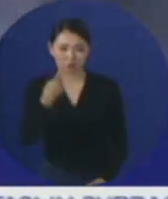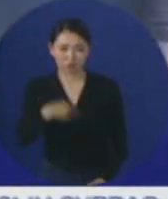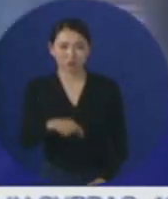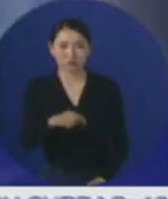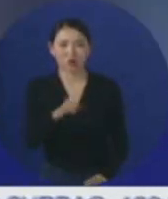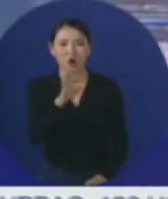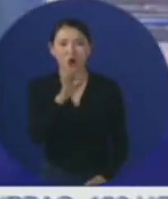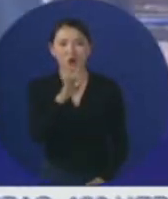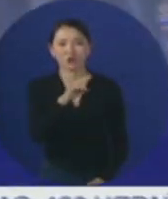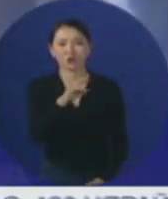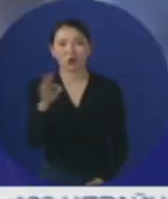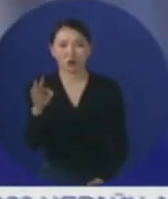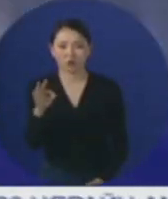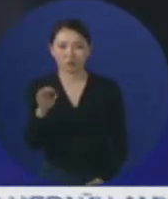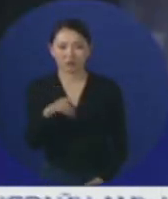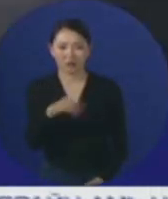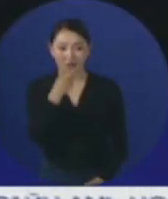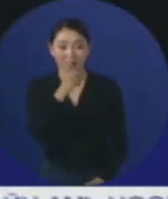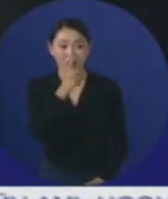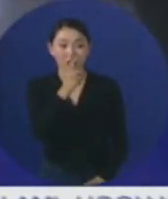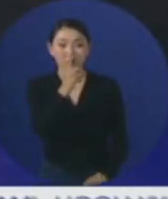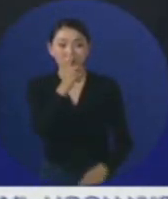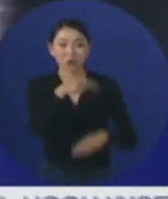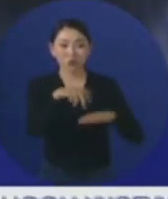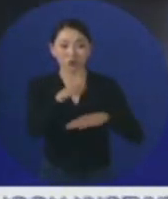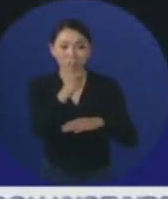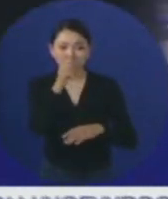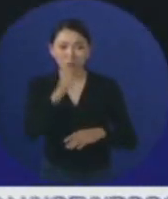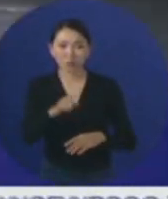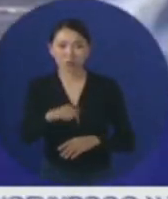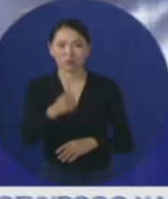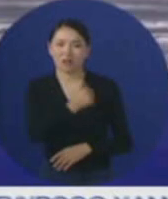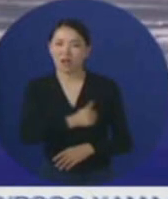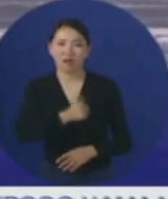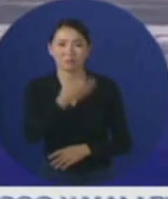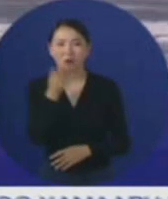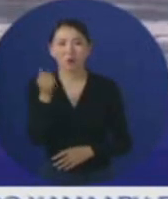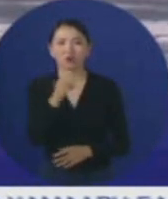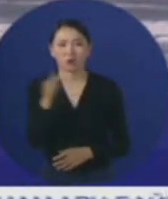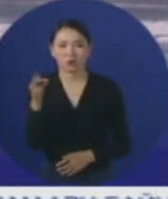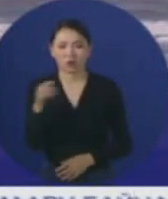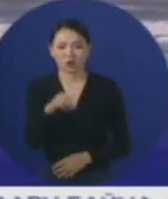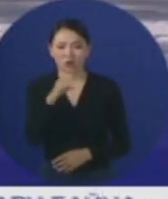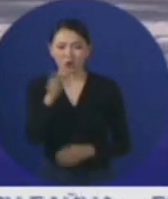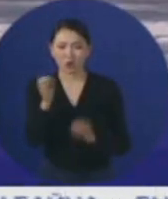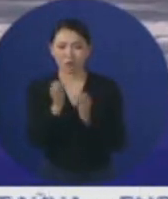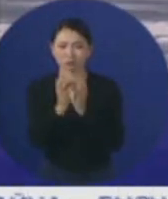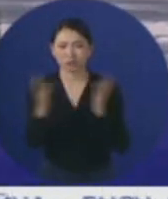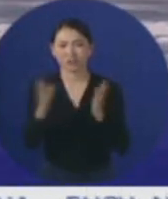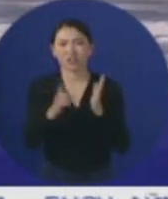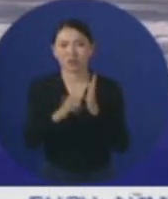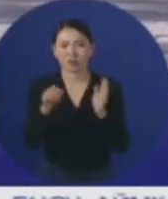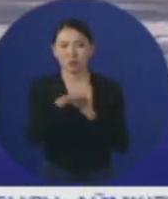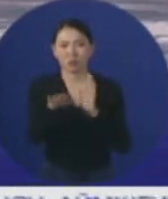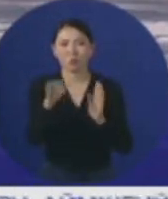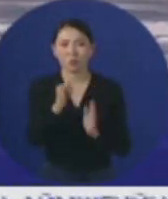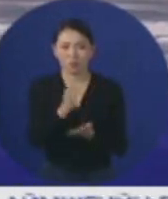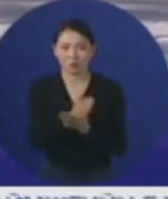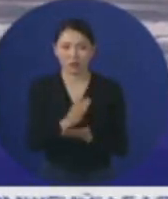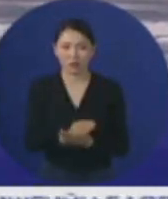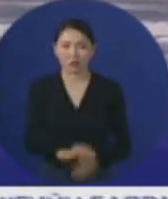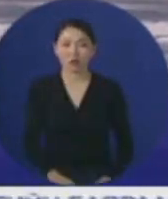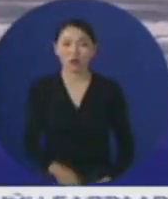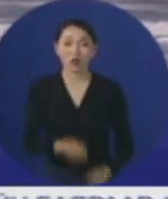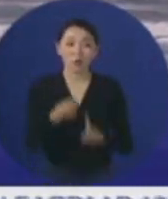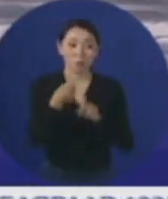байцаагч байгаа нь тун хангалтгүй тоо юм. Цаашлаад хүүхэд бүрт хурц ажиллах ёстой энэ оронтой өнөөдөр хүртээмж муутай байна. Мөн